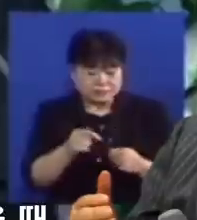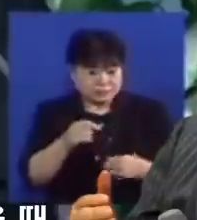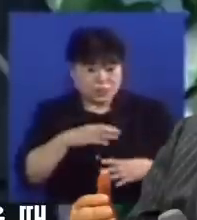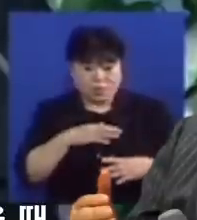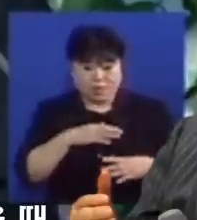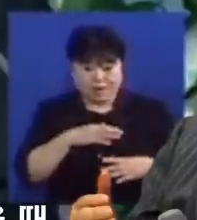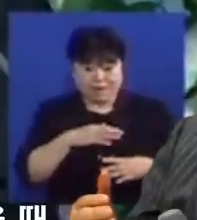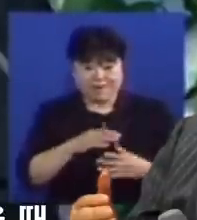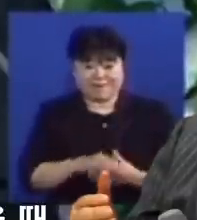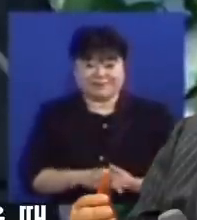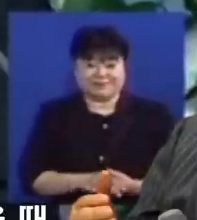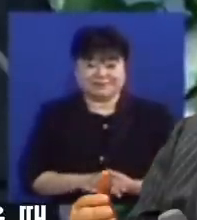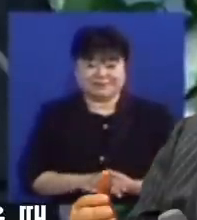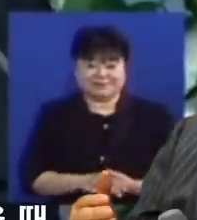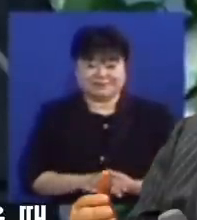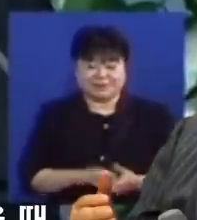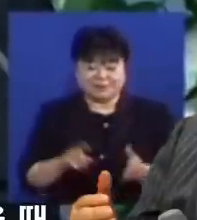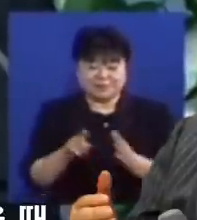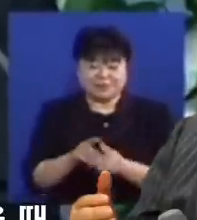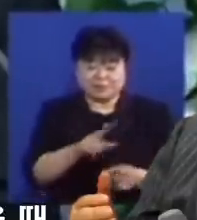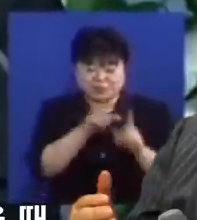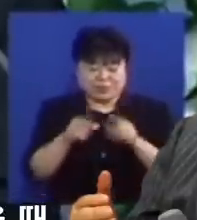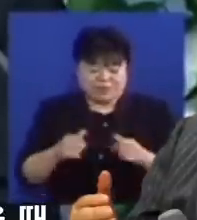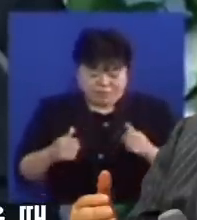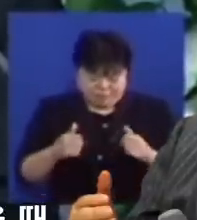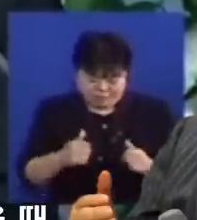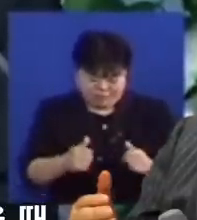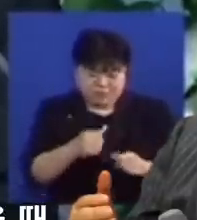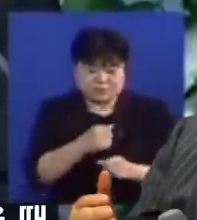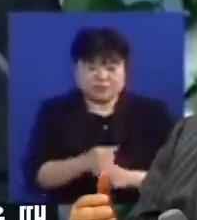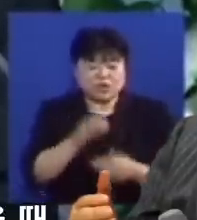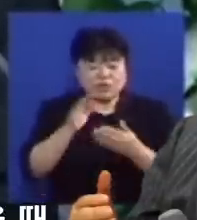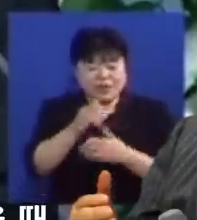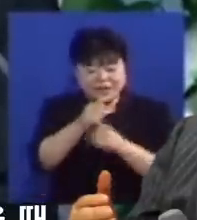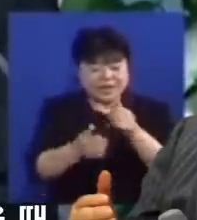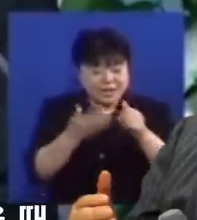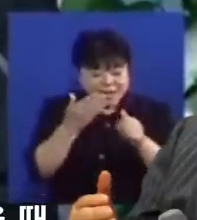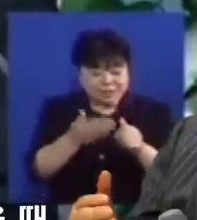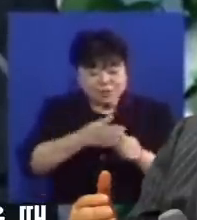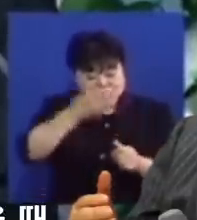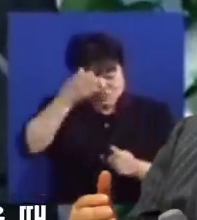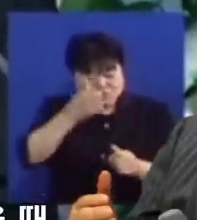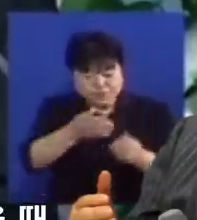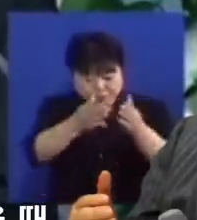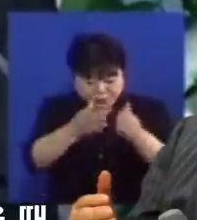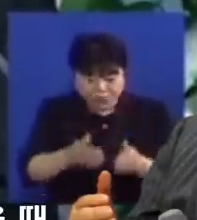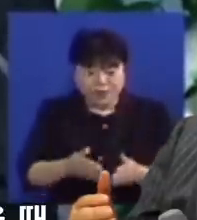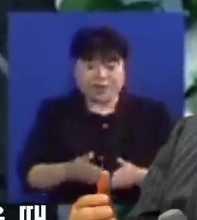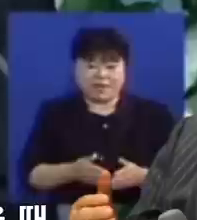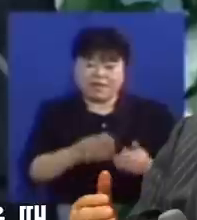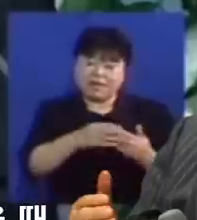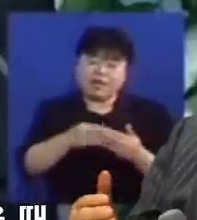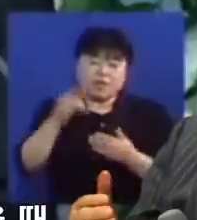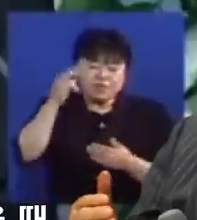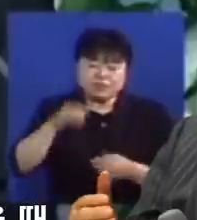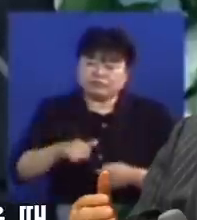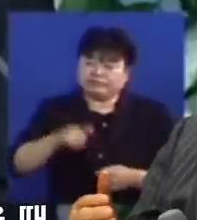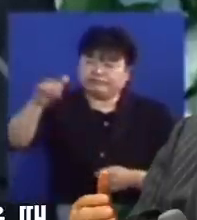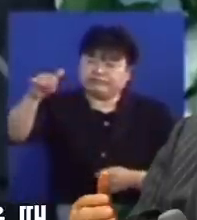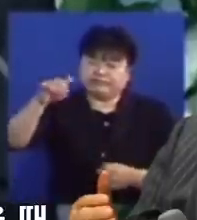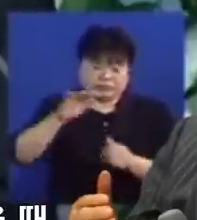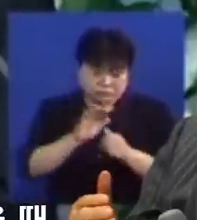놀랍게 신앙 속에 있더니 후에 하나님이 그 꿈을 통해서 그 사람을 이끌고 미국으로